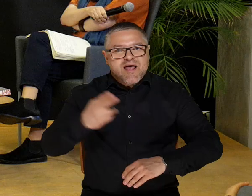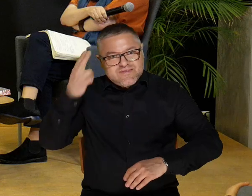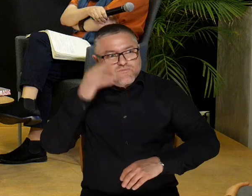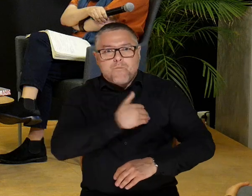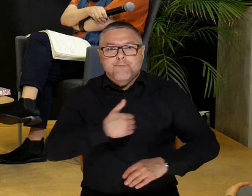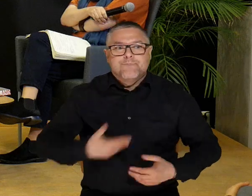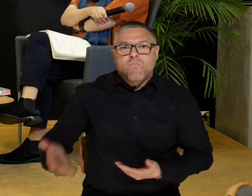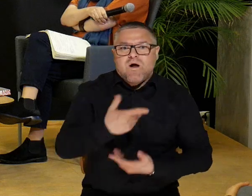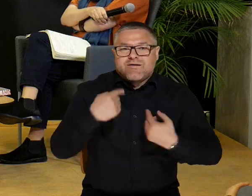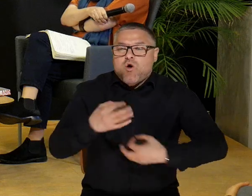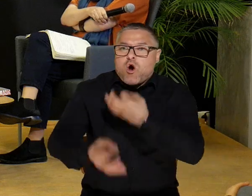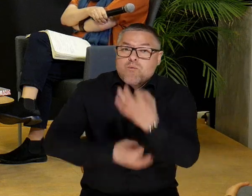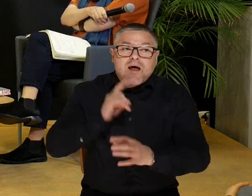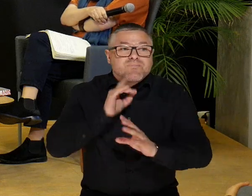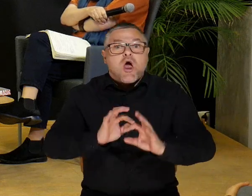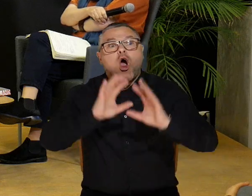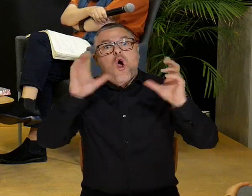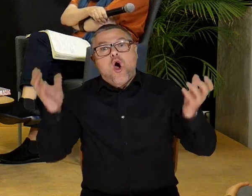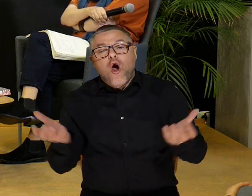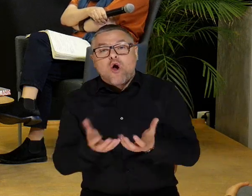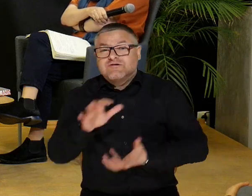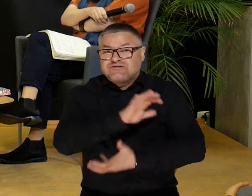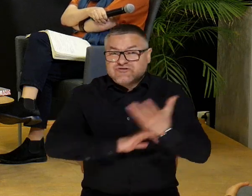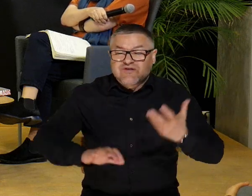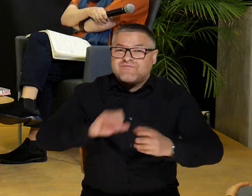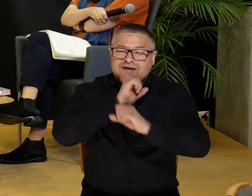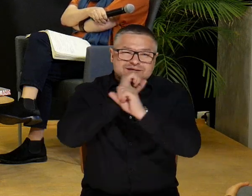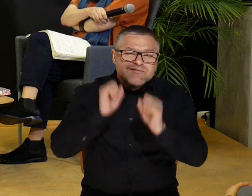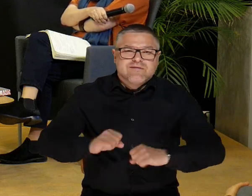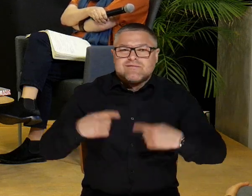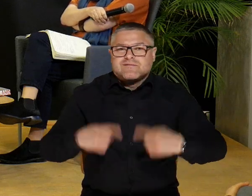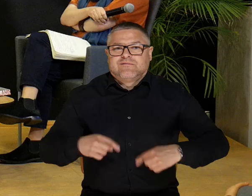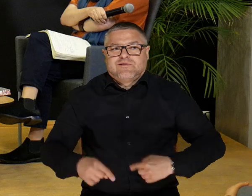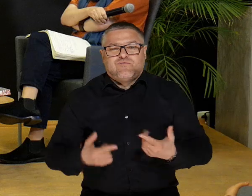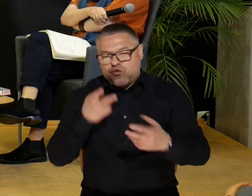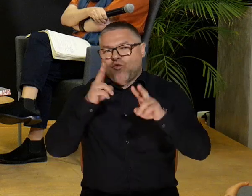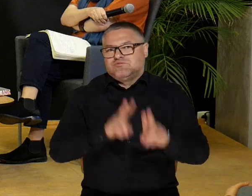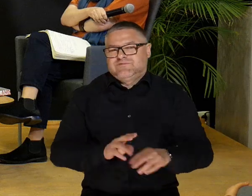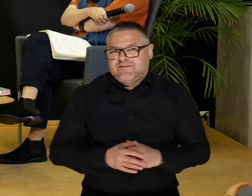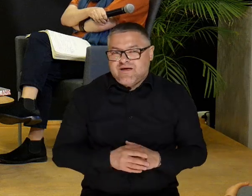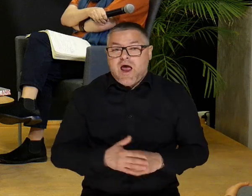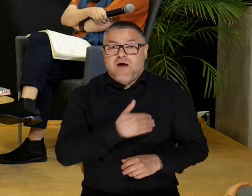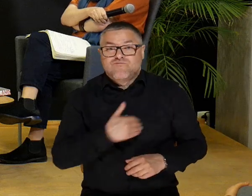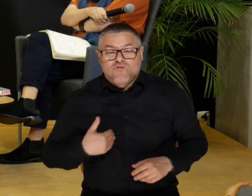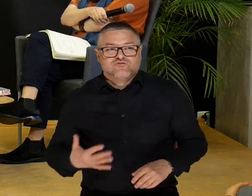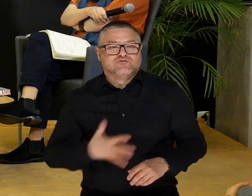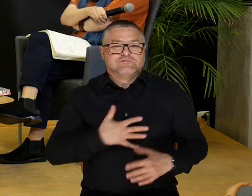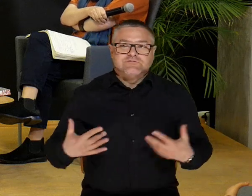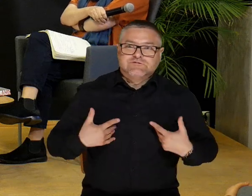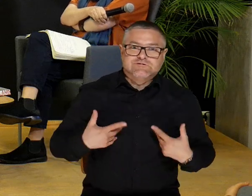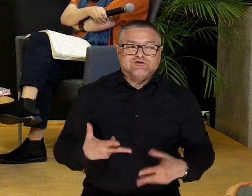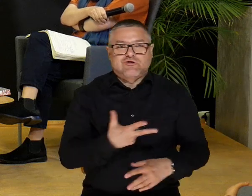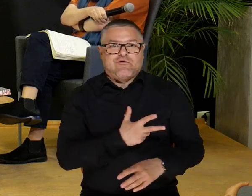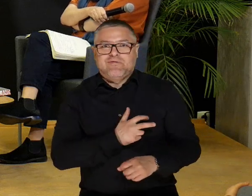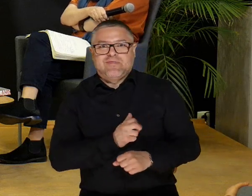Polaków, która też globalnie nie została też nigdy jeszcze w jakiś sposób uznana i Polacy żyją z takim poczuciem, że to nie